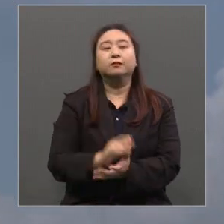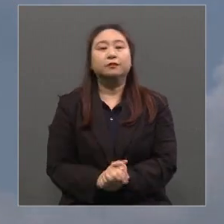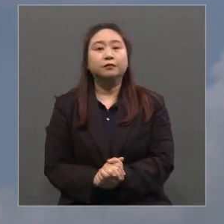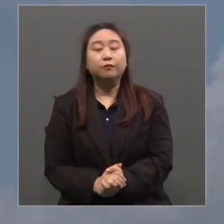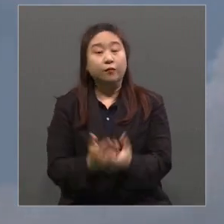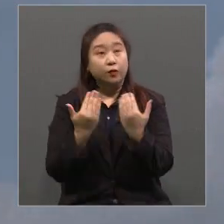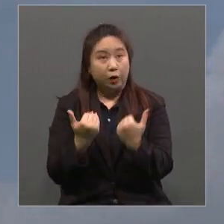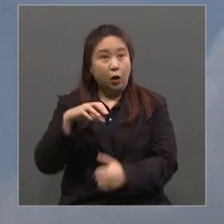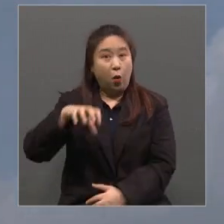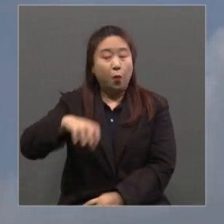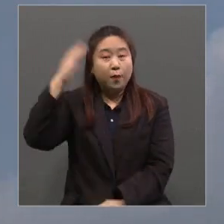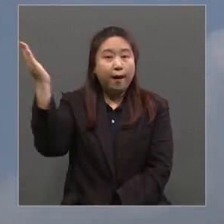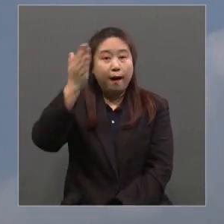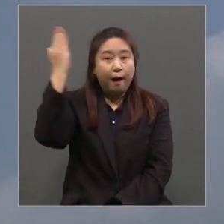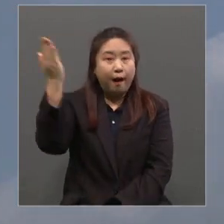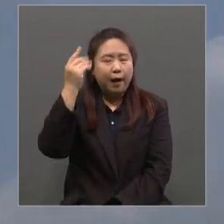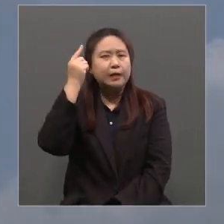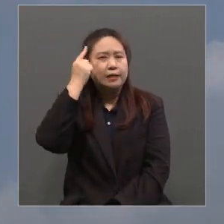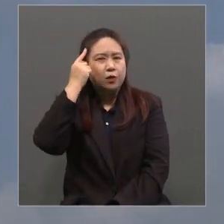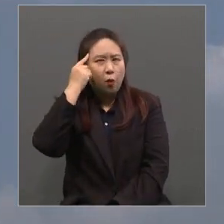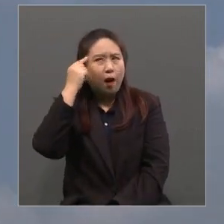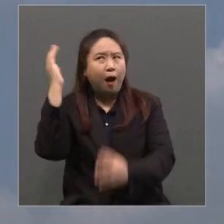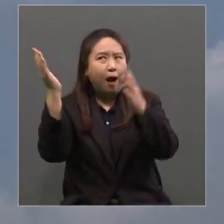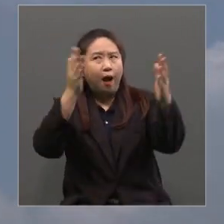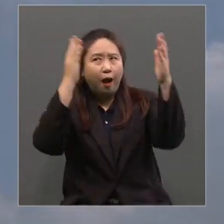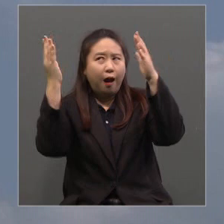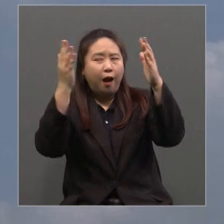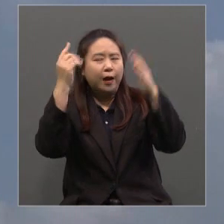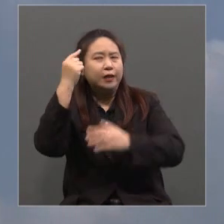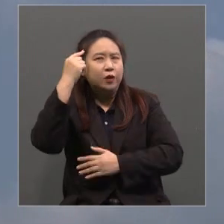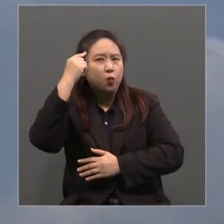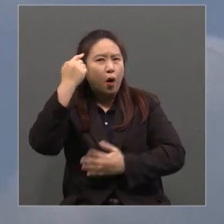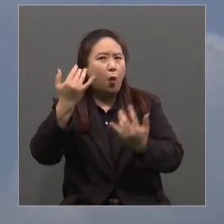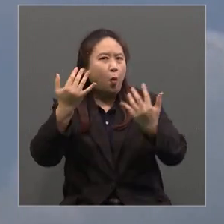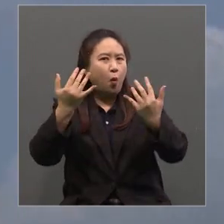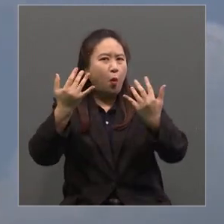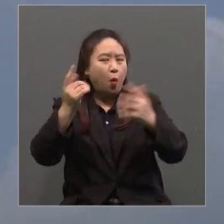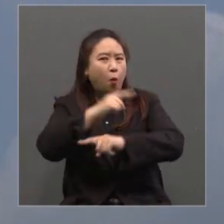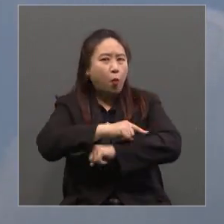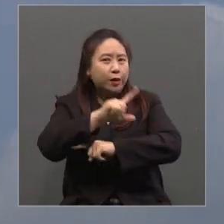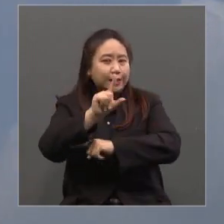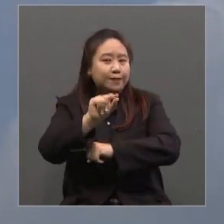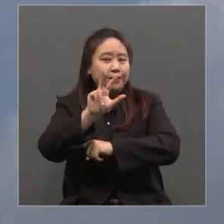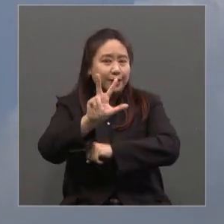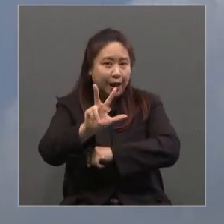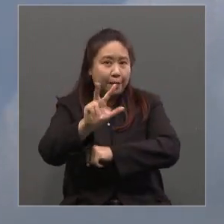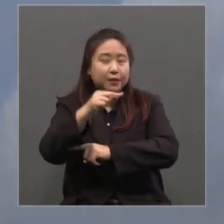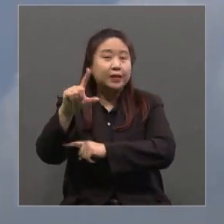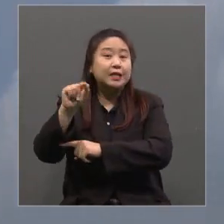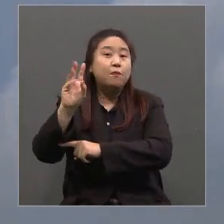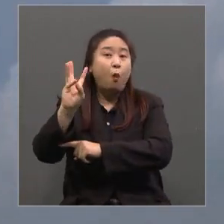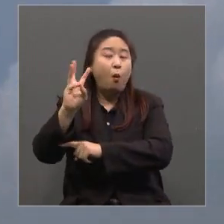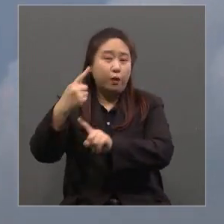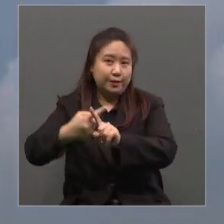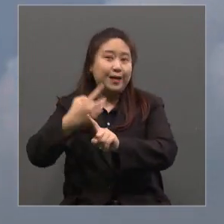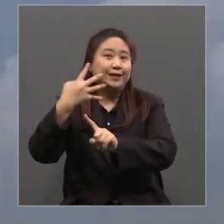ายงานของกรมอุตุนิยมวิทยาที่คาดหมายอากาศว่าจะมีพายุฝนฟ้าคะนองในช่วงวันที่23ถึง26เมษ